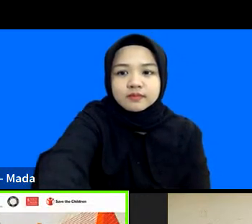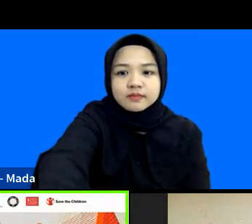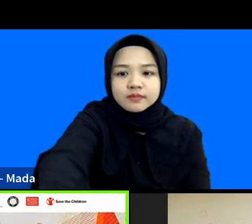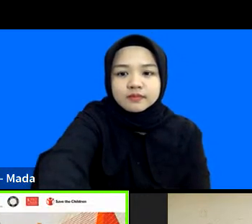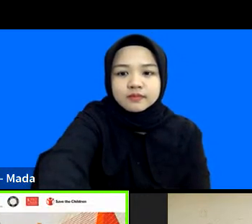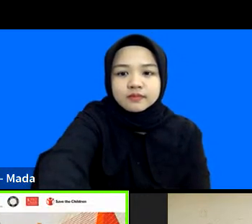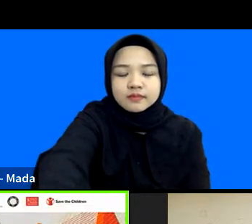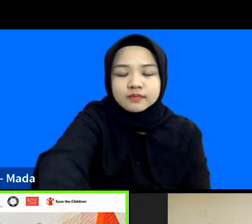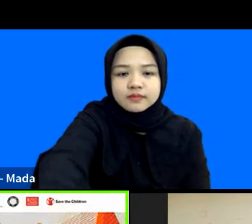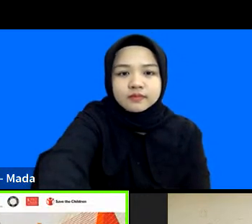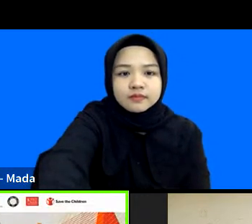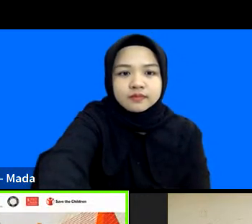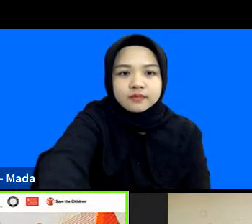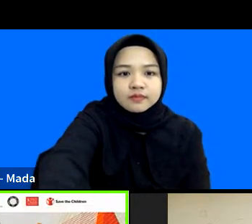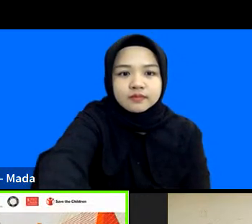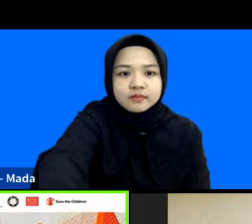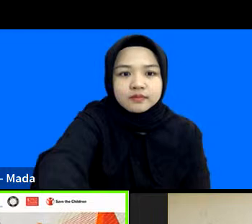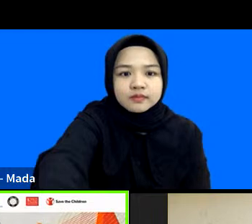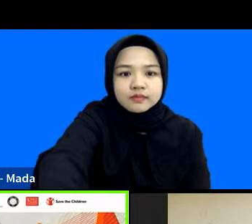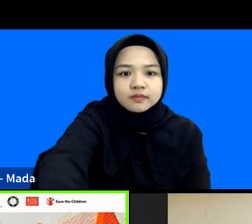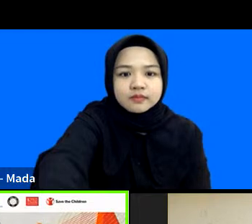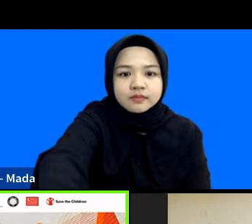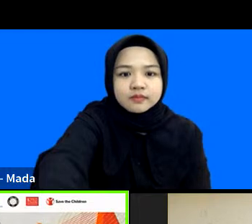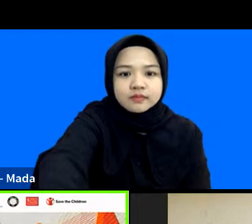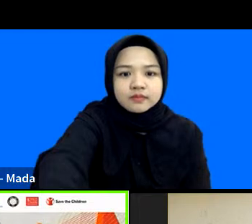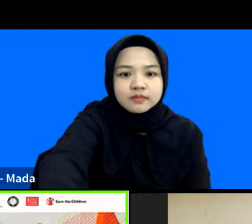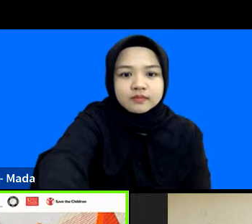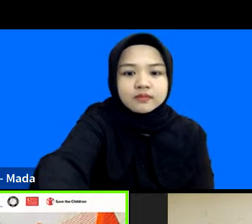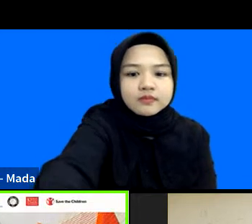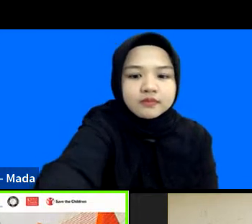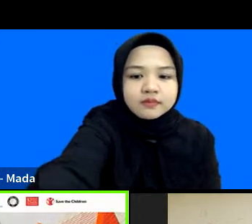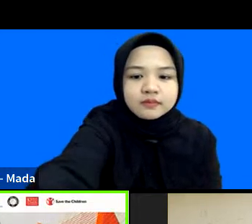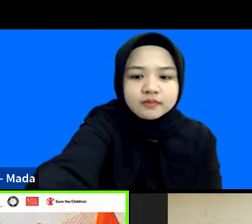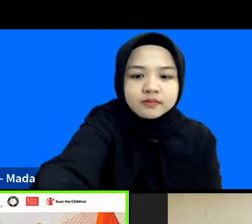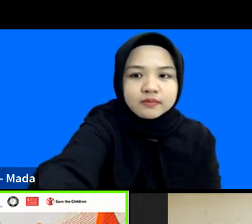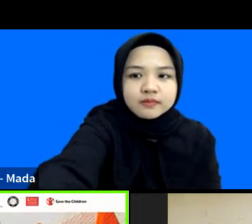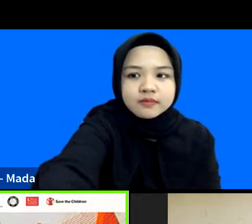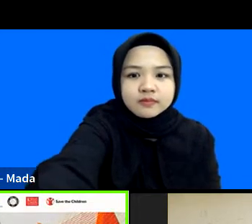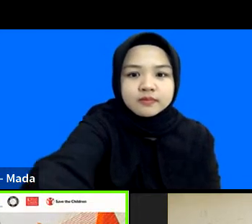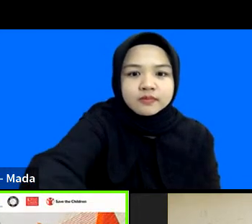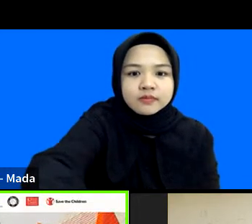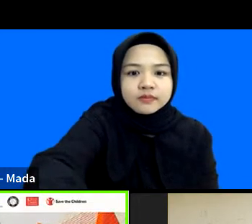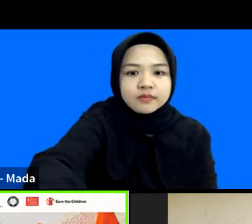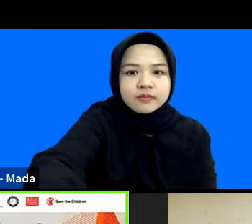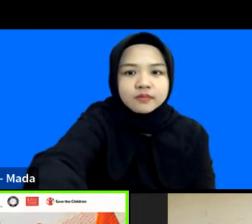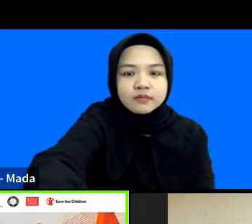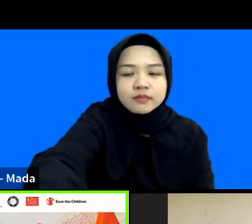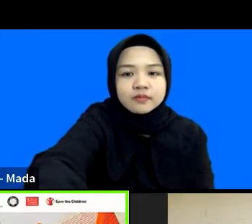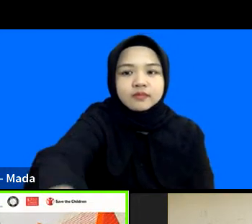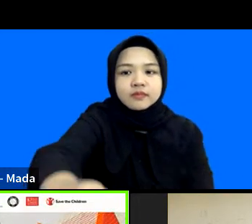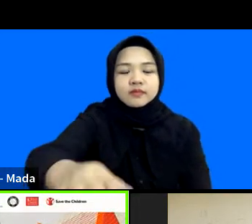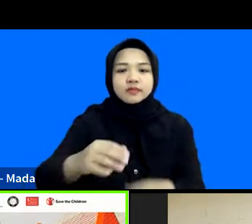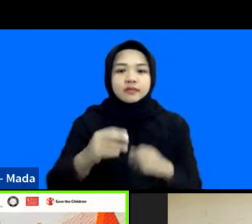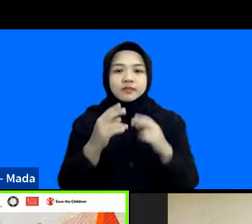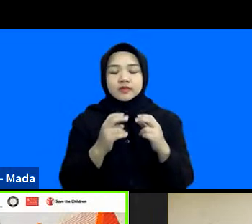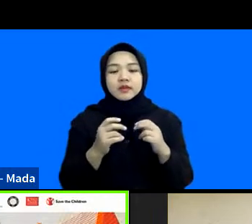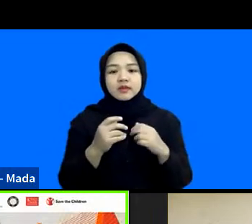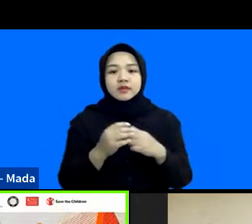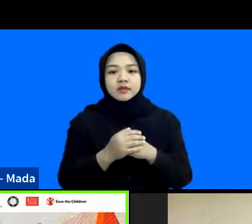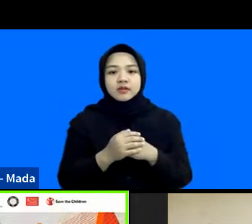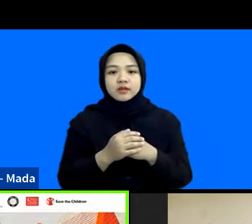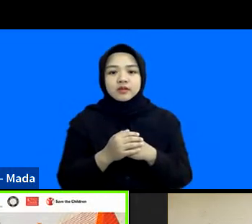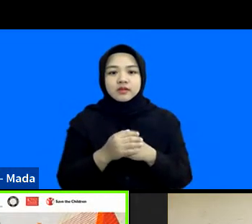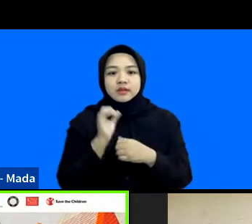oleh mereka gitu loh. Kemudian melalui media sosial juga iya gitu loh, anak-anak forum anak ini gitu. Ya, ya tadi Bunda